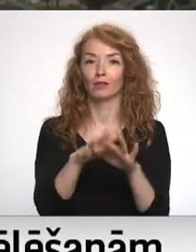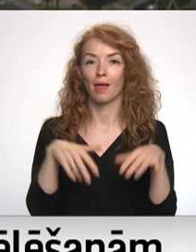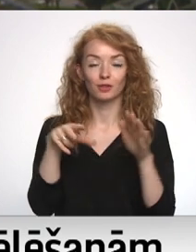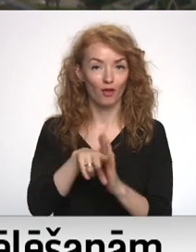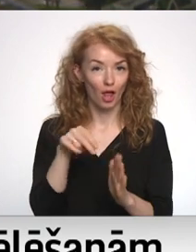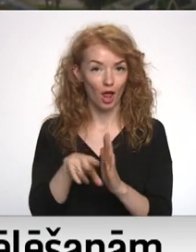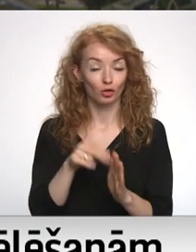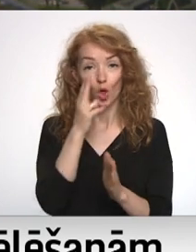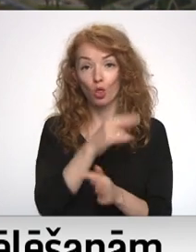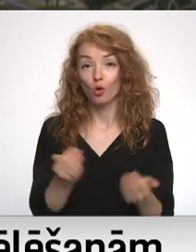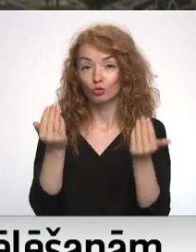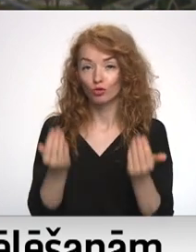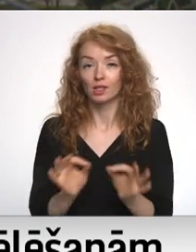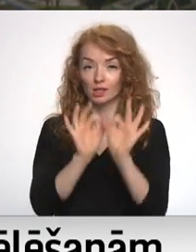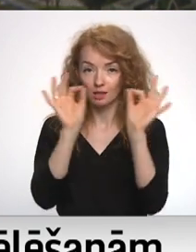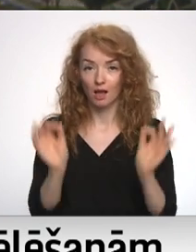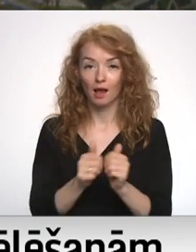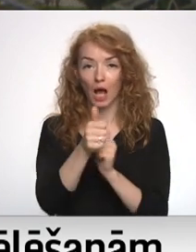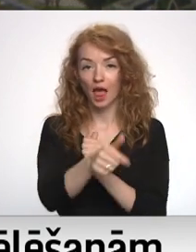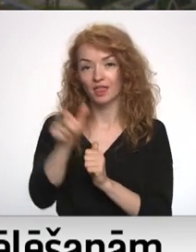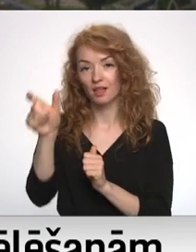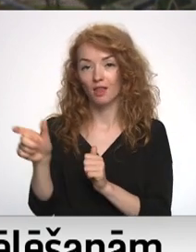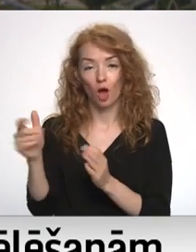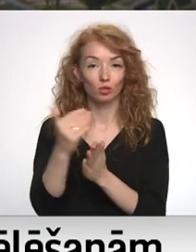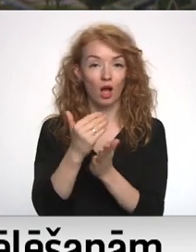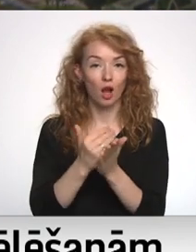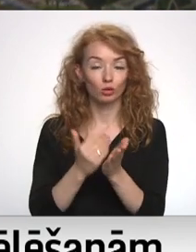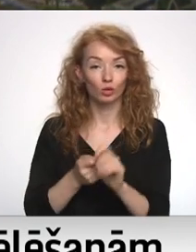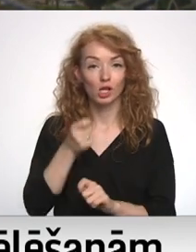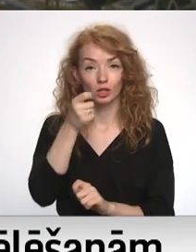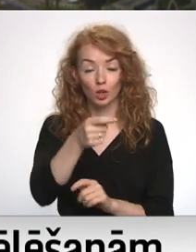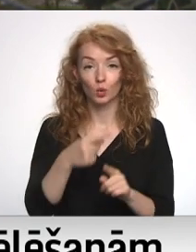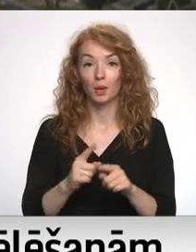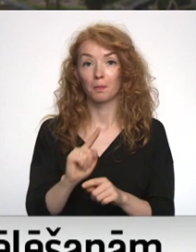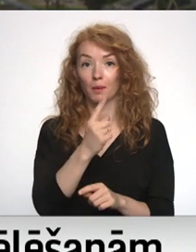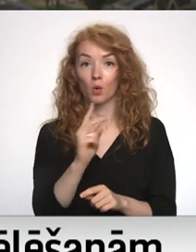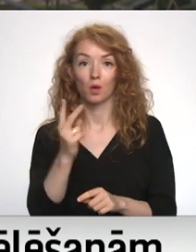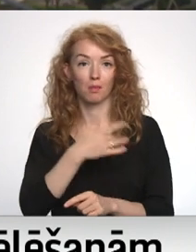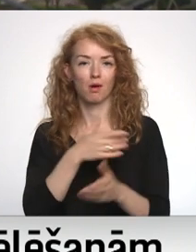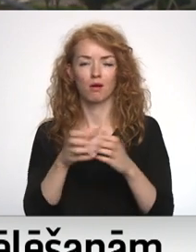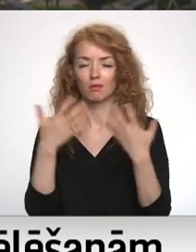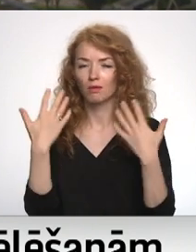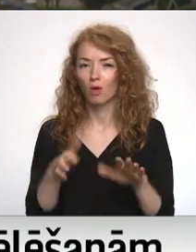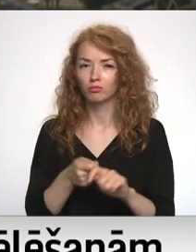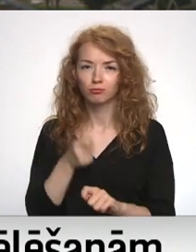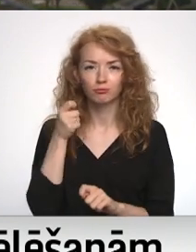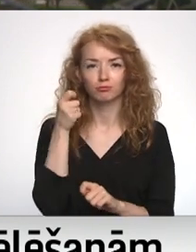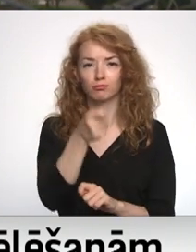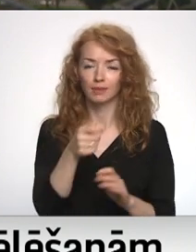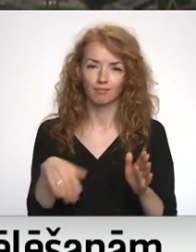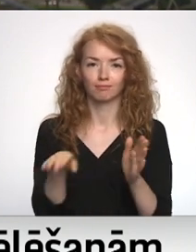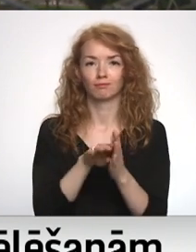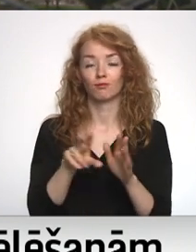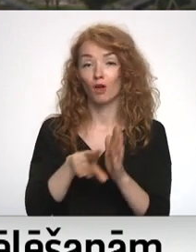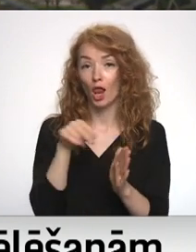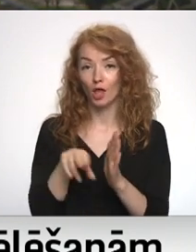No šodienas sākusies kandidātu sarakstu iesniegšana. Un pirmie divi politiskie spēki jau šodien steidza pieteikties dalībai